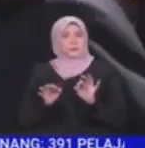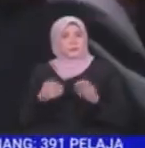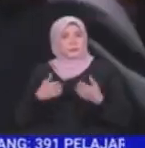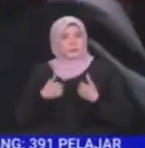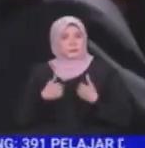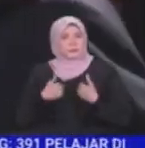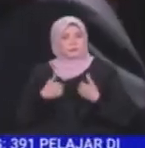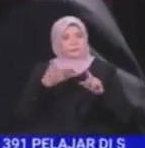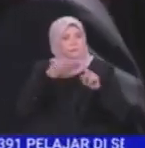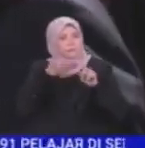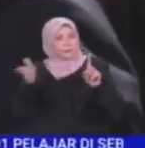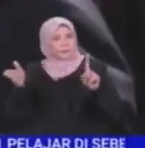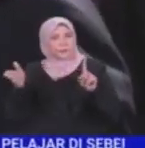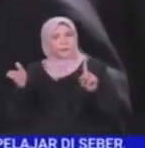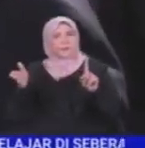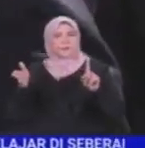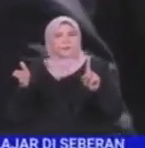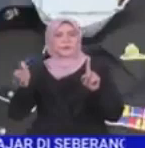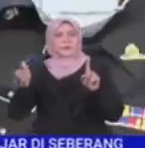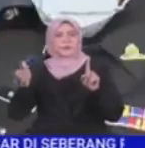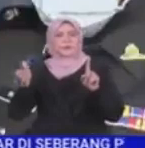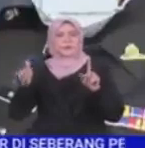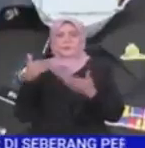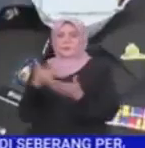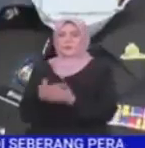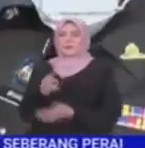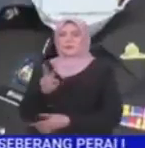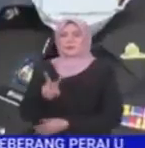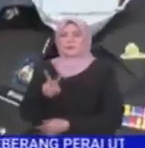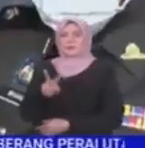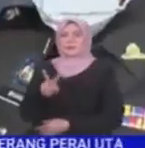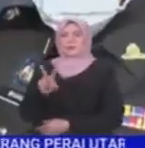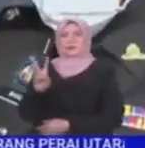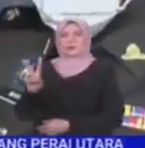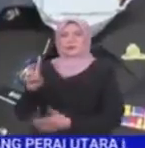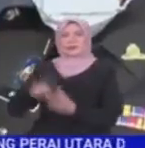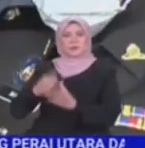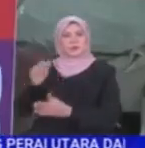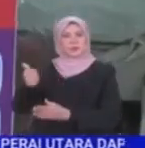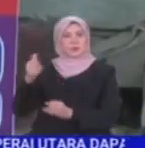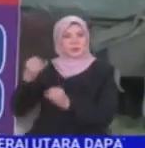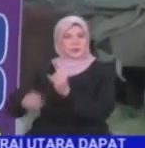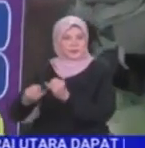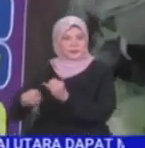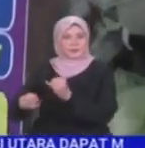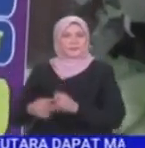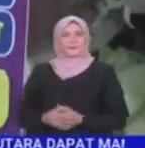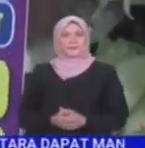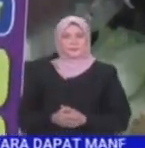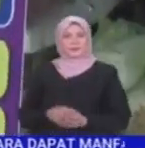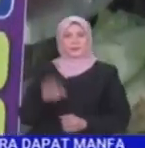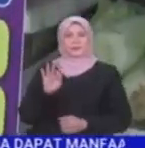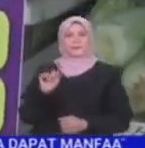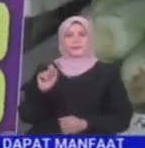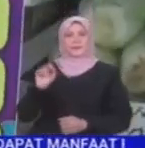terdapat sebarang pelanggaran, sehinggalah 26 Oktober nanti. Nur Fatihah Abdul Rahim, RTM.